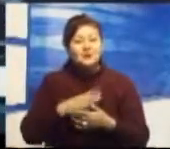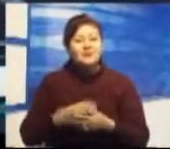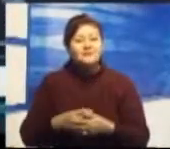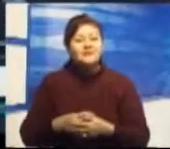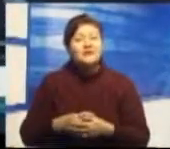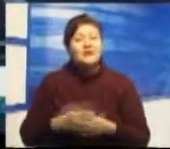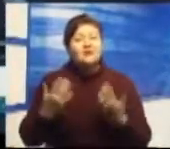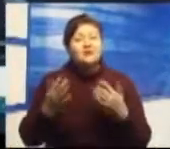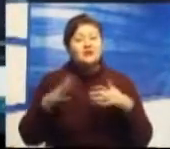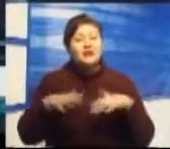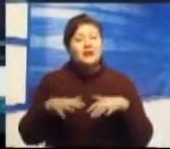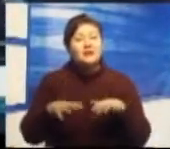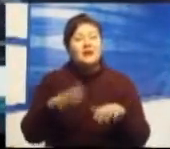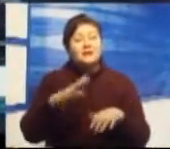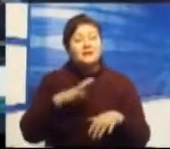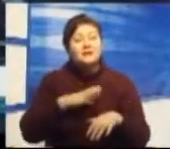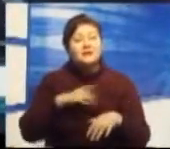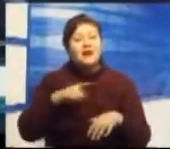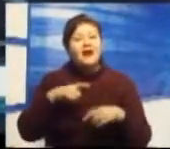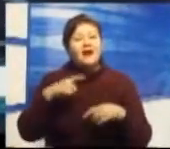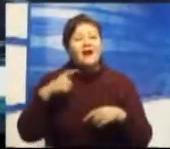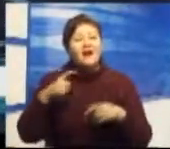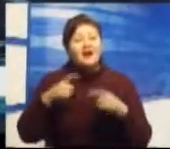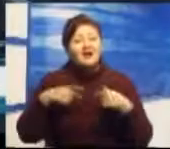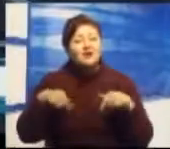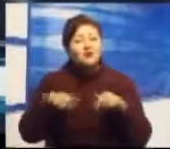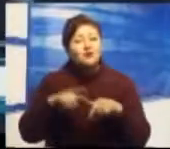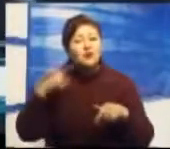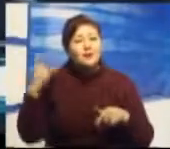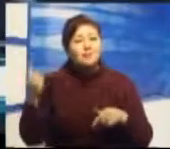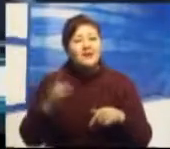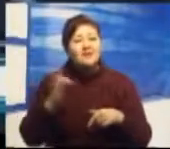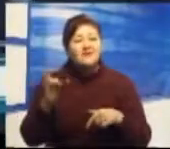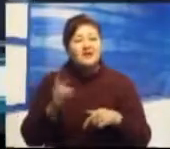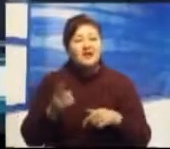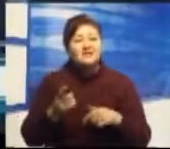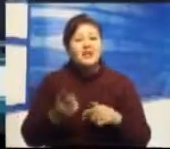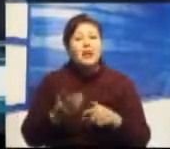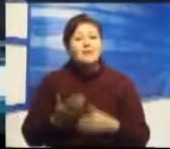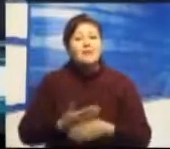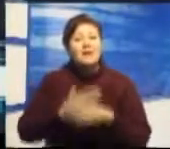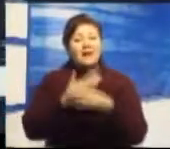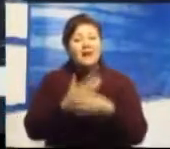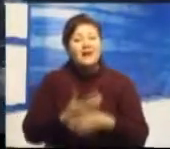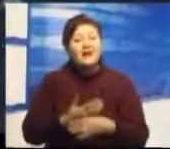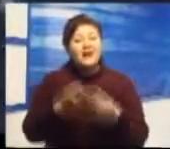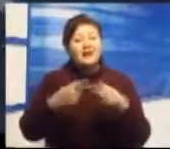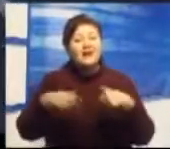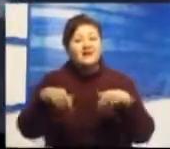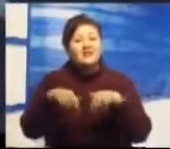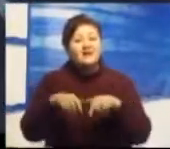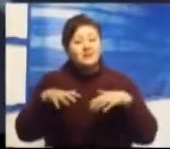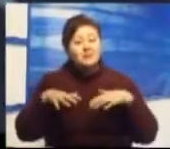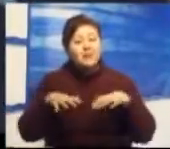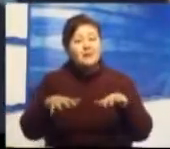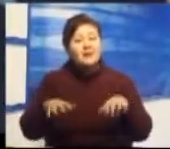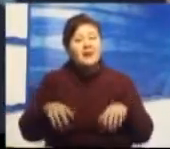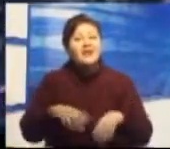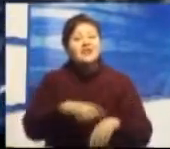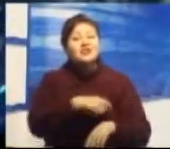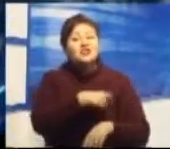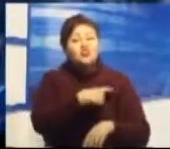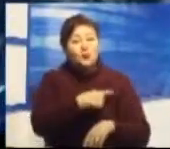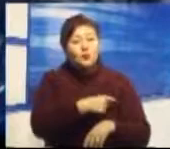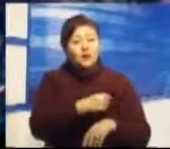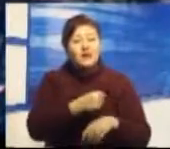Шара тұңғыш рет ұйымдастырылды. Қалалық достық үйі қолға алған акцияға депутаттар қолдау көрсетіп отырмыз. Бұл қажетті шара деп ойлаймын.